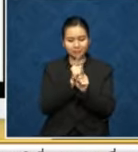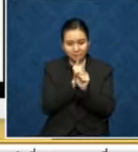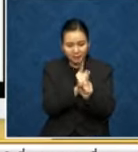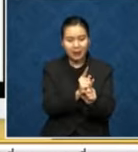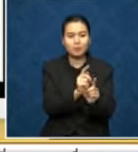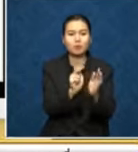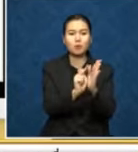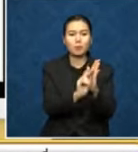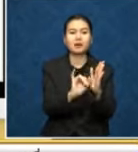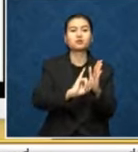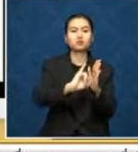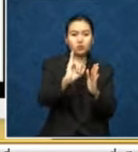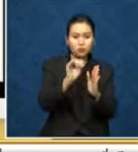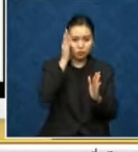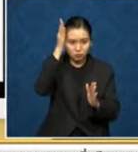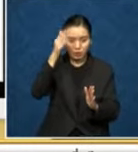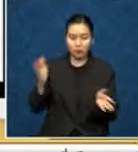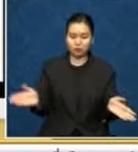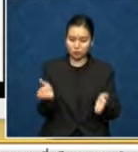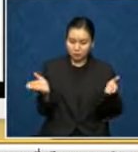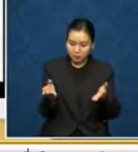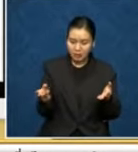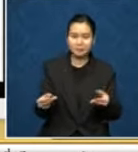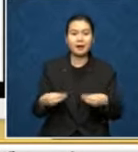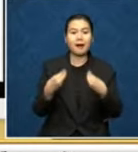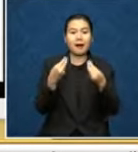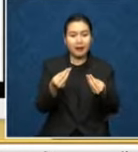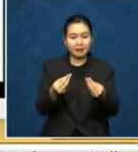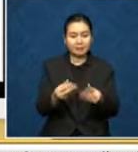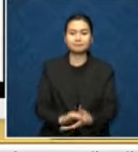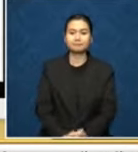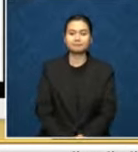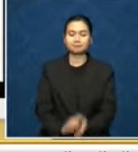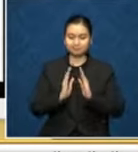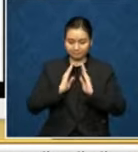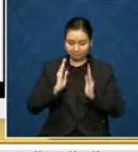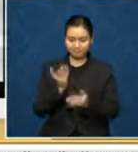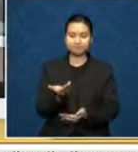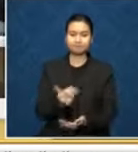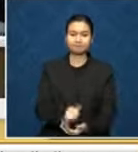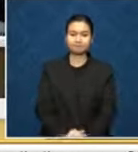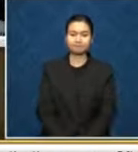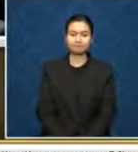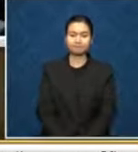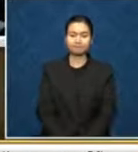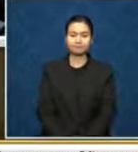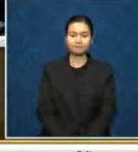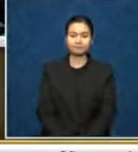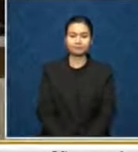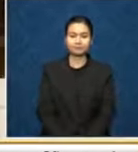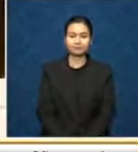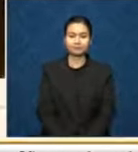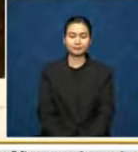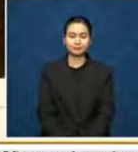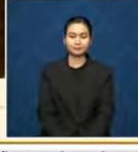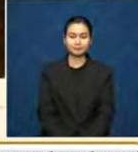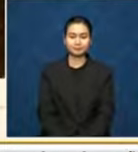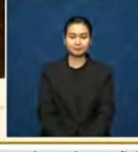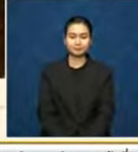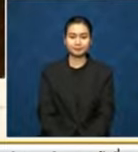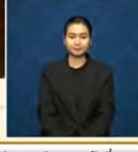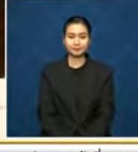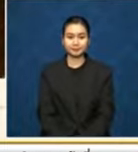ายต่อไปนะครับเพื่อเป็นการส่งเสริมประเพณีอันดีงามนะครับขอบคุณท่านประธานครับ ขอบคุณครับเชิญท่านพลดอนปิศนันทกุ